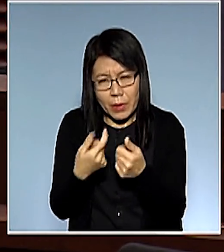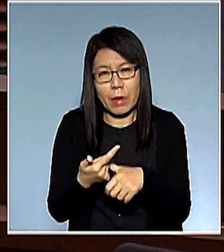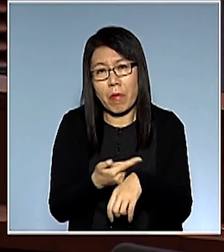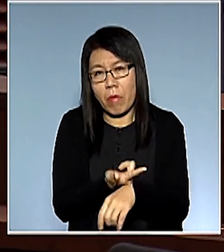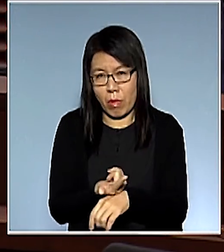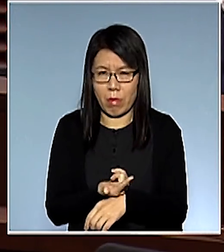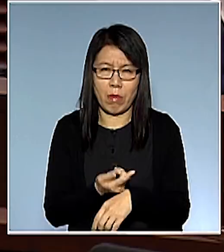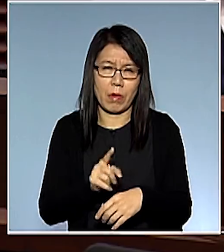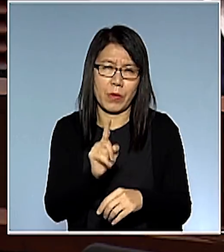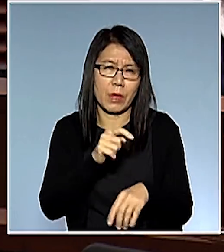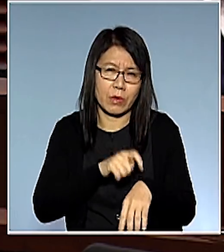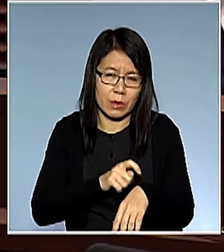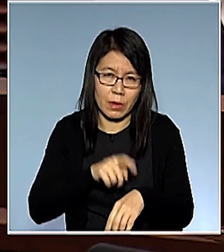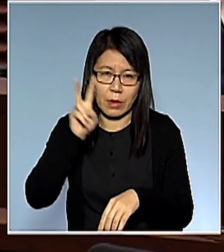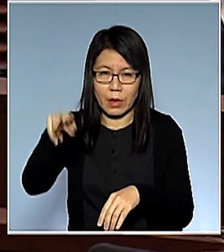可能